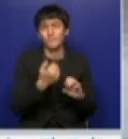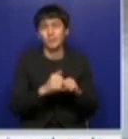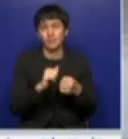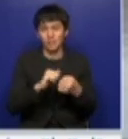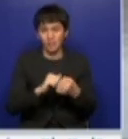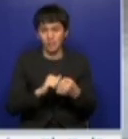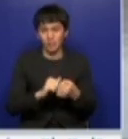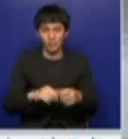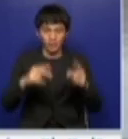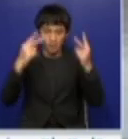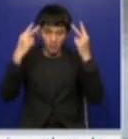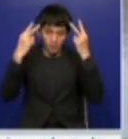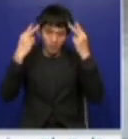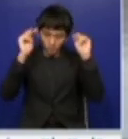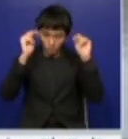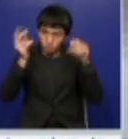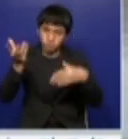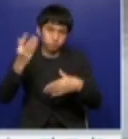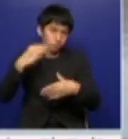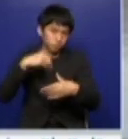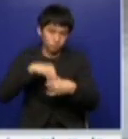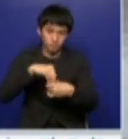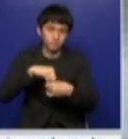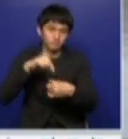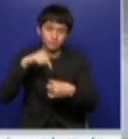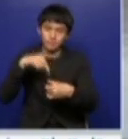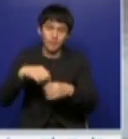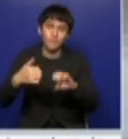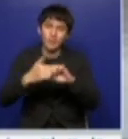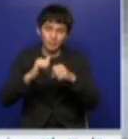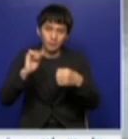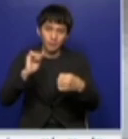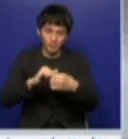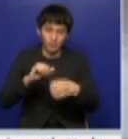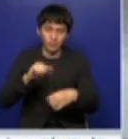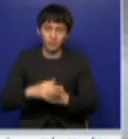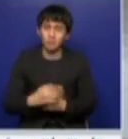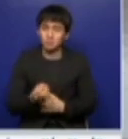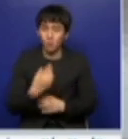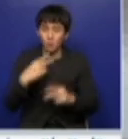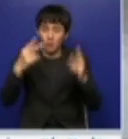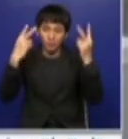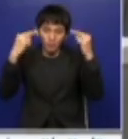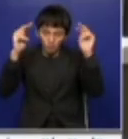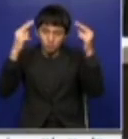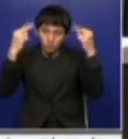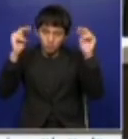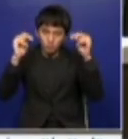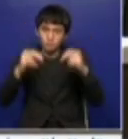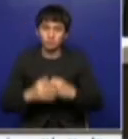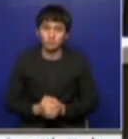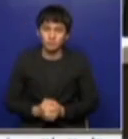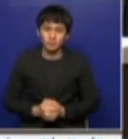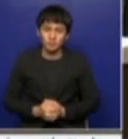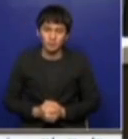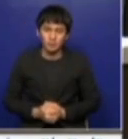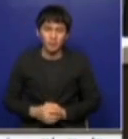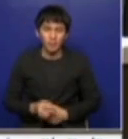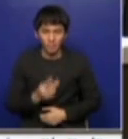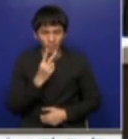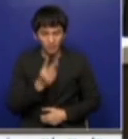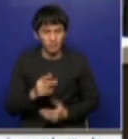คือตัวท่านนายกรัฐมนตรีรับทุกท่านบอกว่าถ้าในร่มตีครับเห็นแก่ประเทศชาติบ้านเมือง